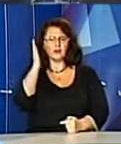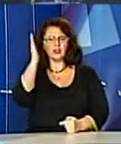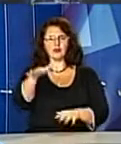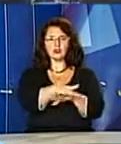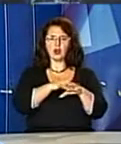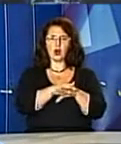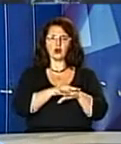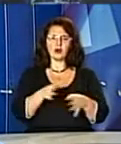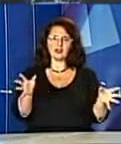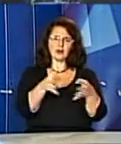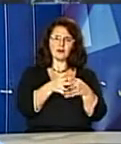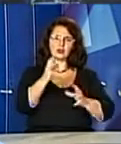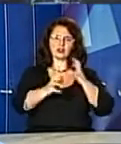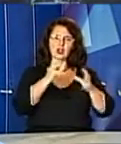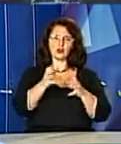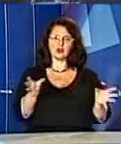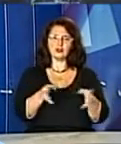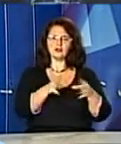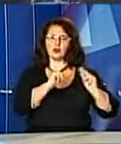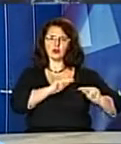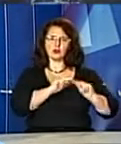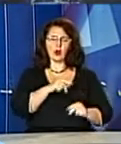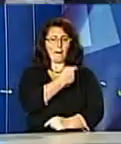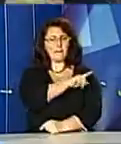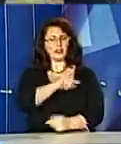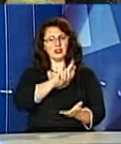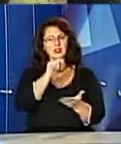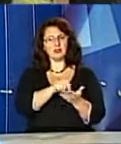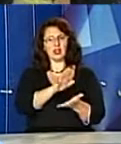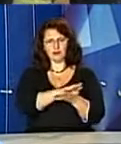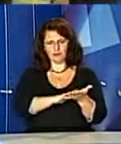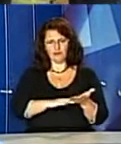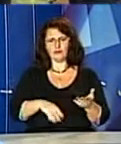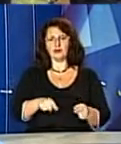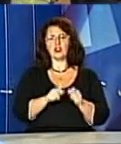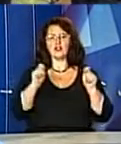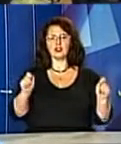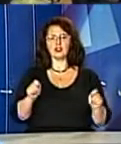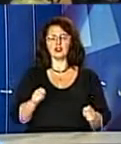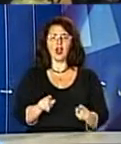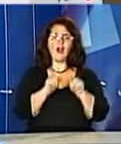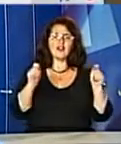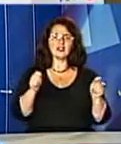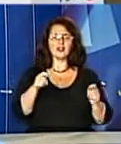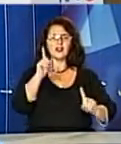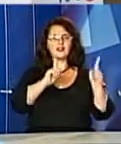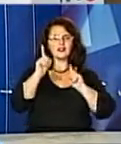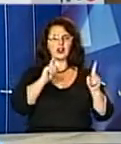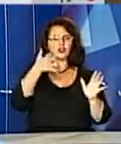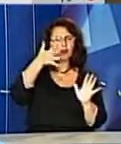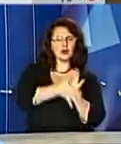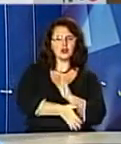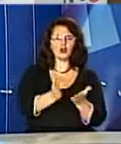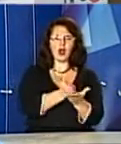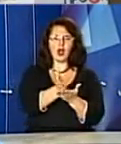співробітництво. Невирішеними залишаються медичні питання. Відкритість ради нового скликання та прозора кадрова політика –